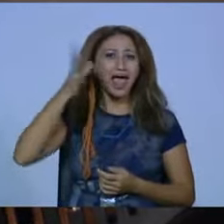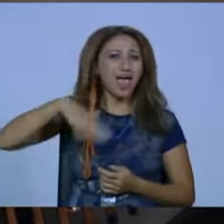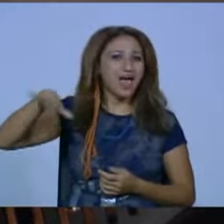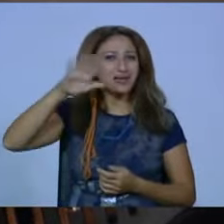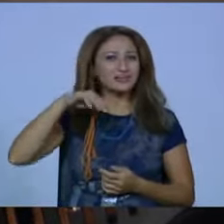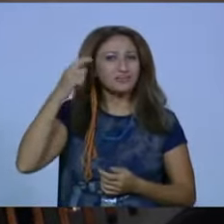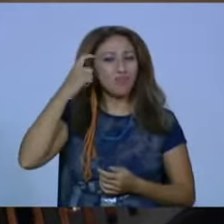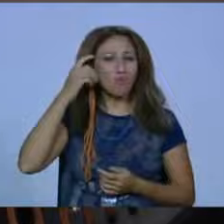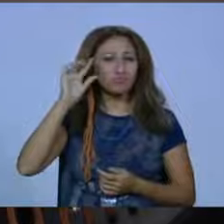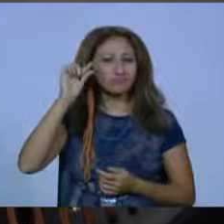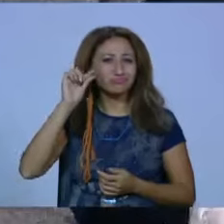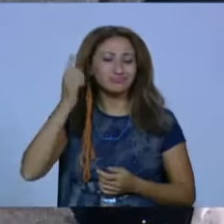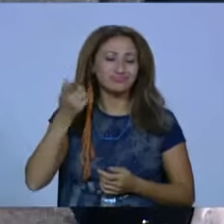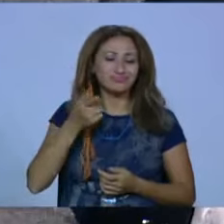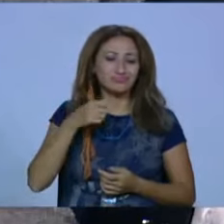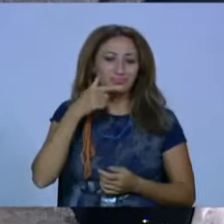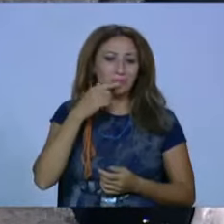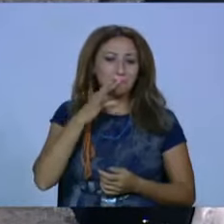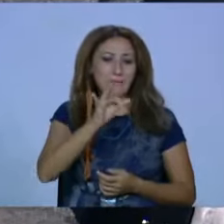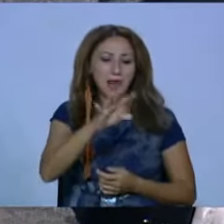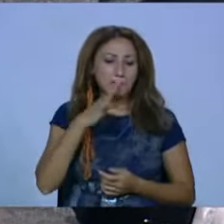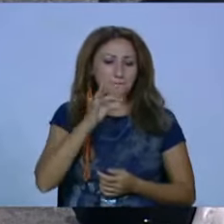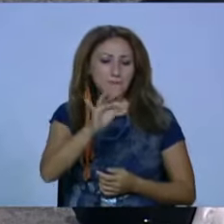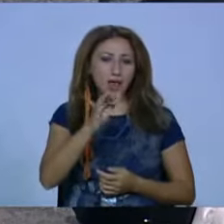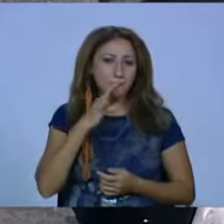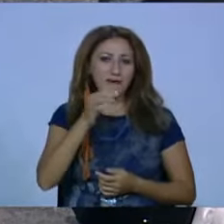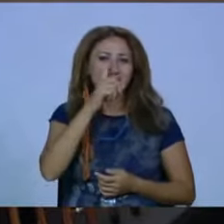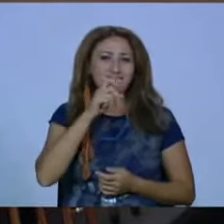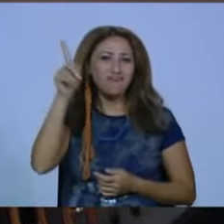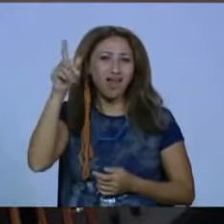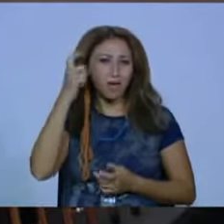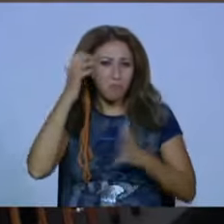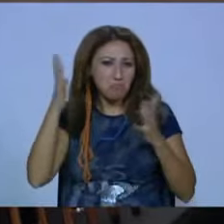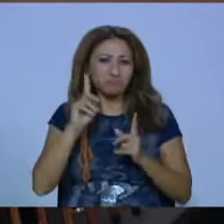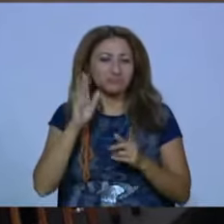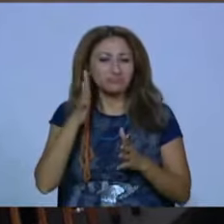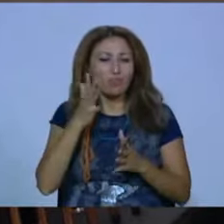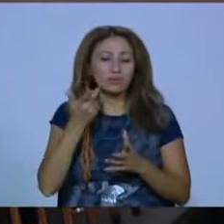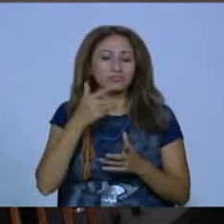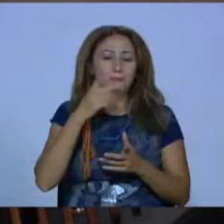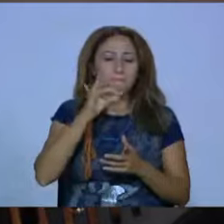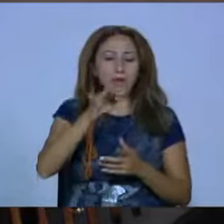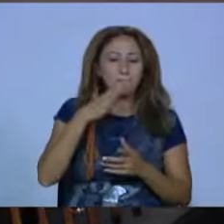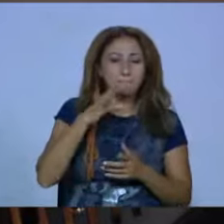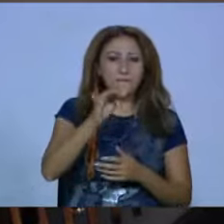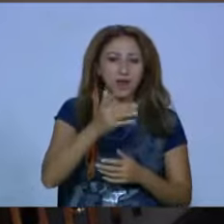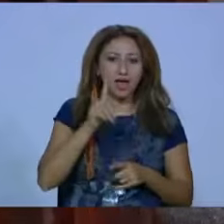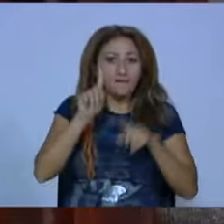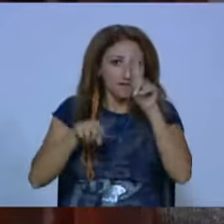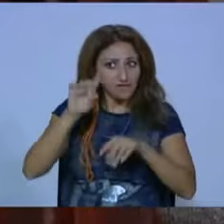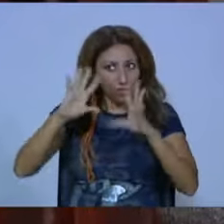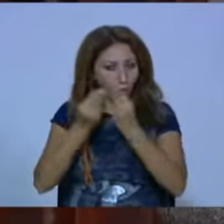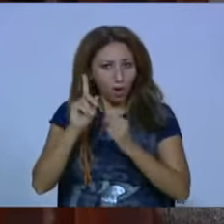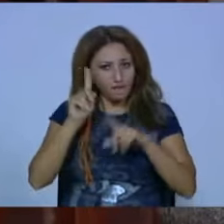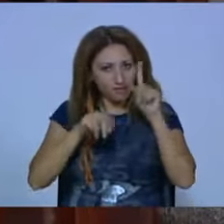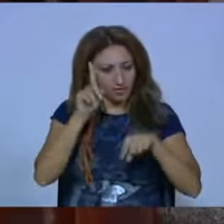مع مضي الوقت ممكن طبعا تصاب بالياس شويه او بالاحباط. هي اصابت شويه بالياس، اصابنا لان في دكاتره، بس انا شجعتها وقلت لها والله هتبقى احسن من كل دول.